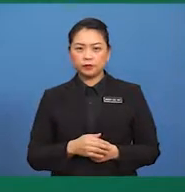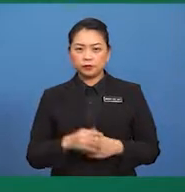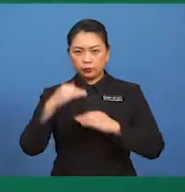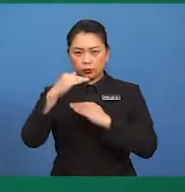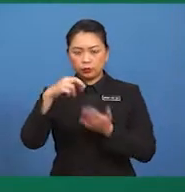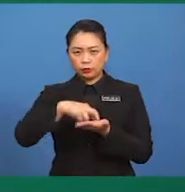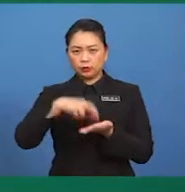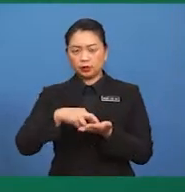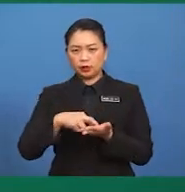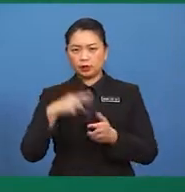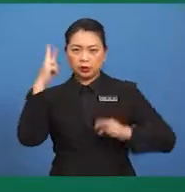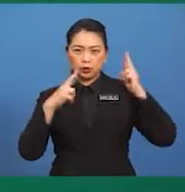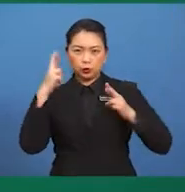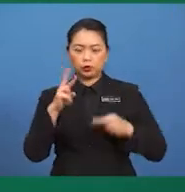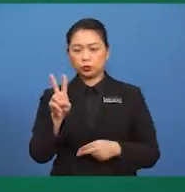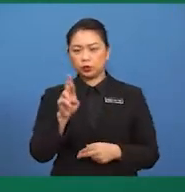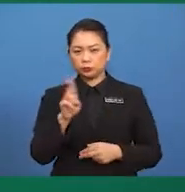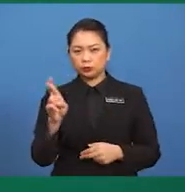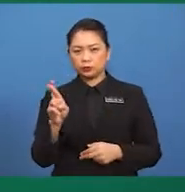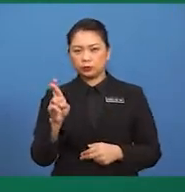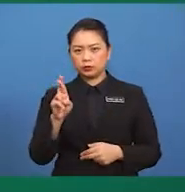RM62,000, peruntukan hutang ragu kredit